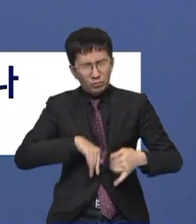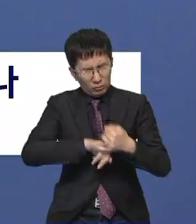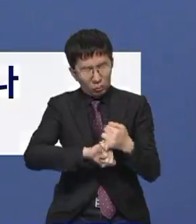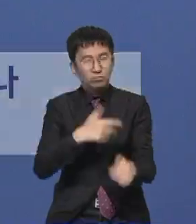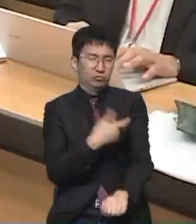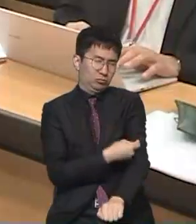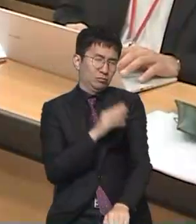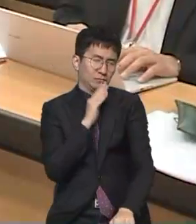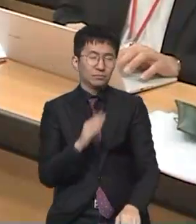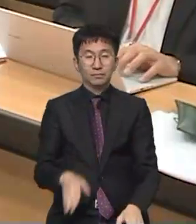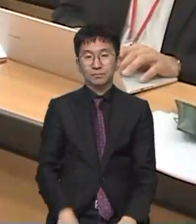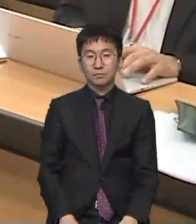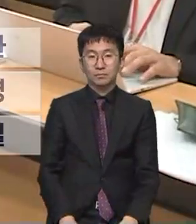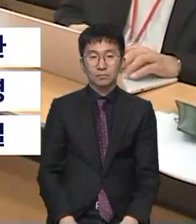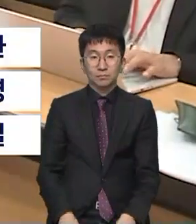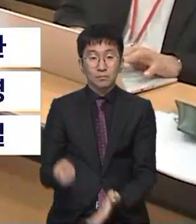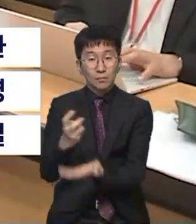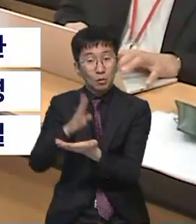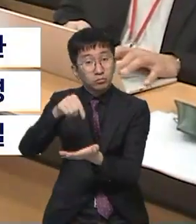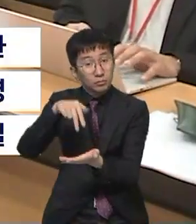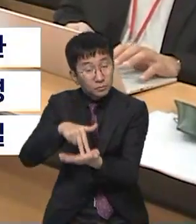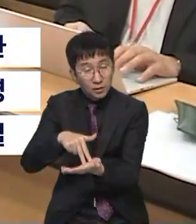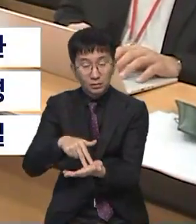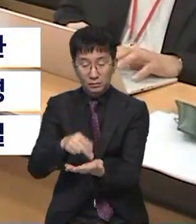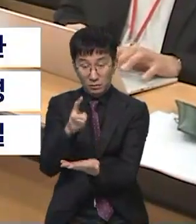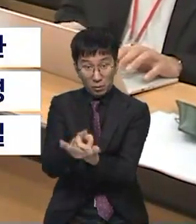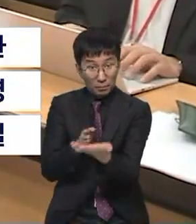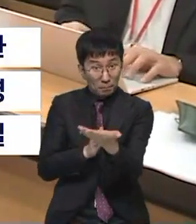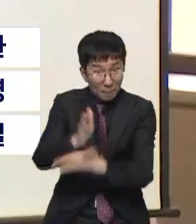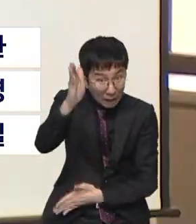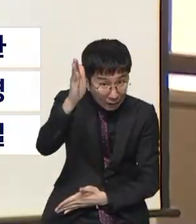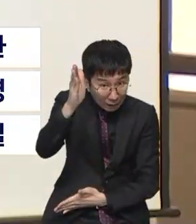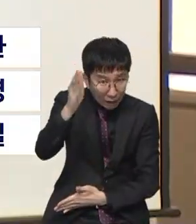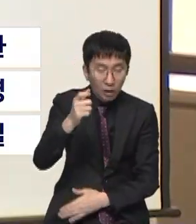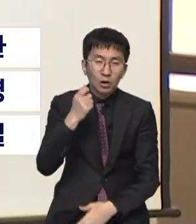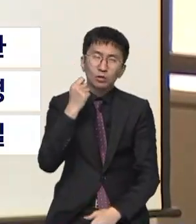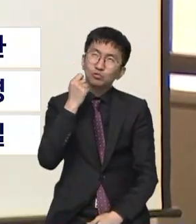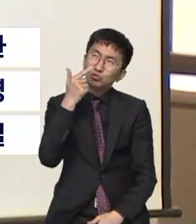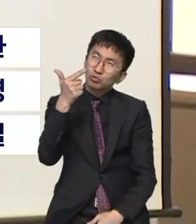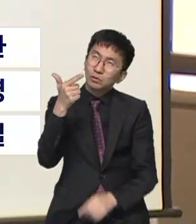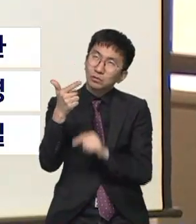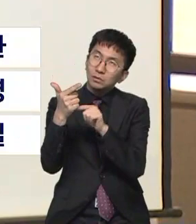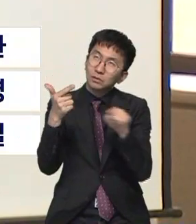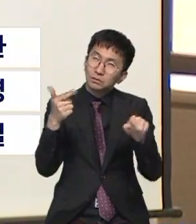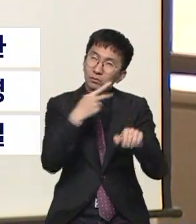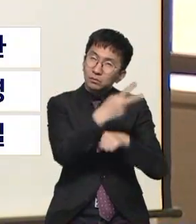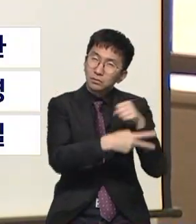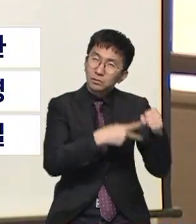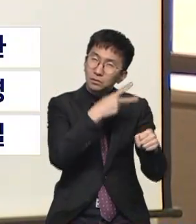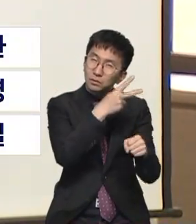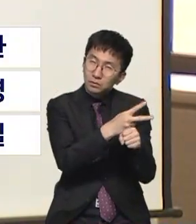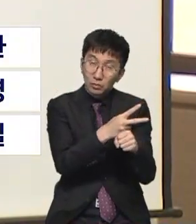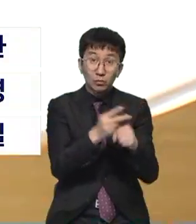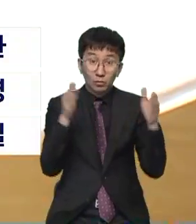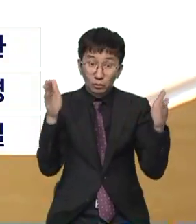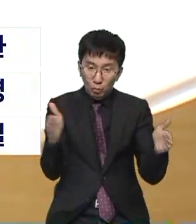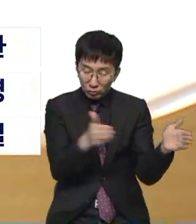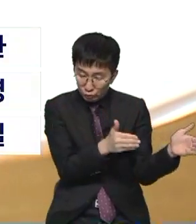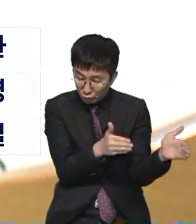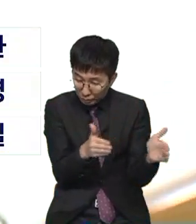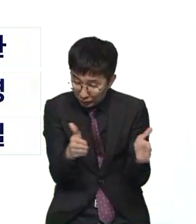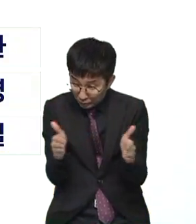확인했습니다. 법무부는 두 법안이 국회를 통과하면 6개월에서 최대 2년까지 시설 지정을 위한 준비 기간을